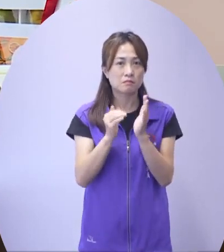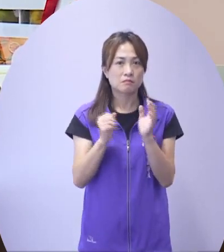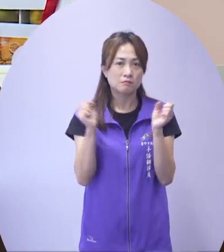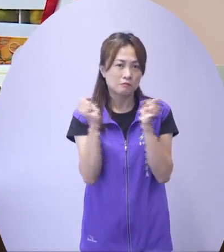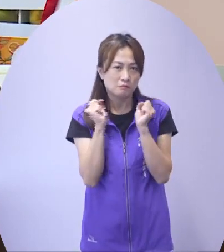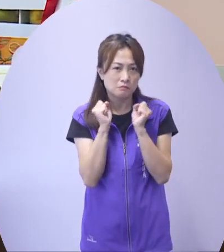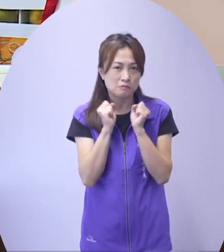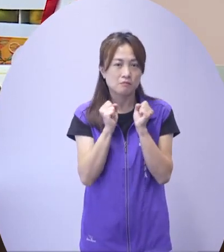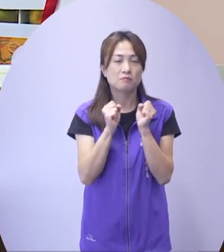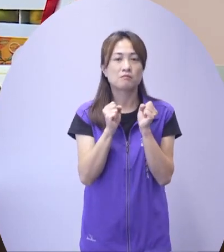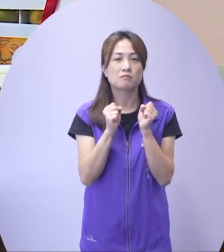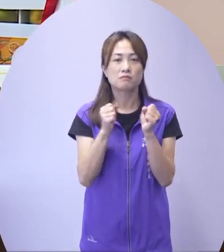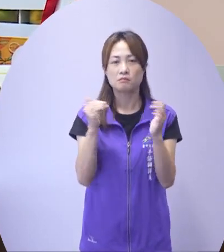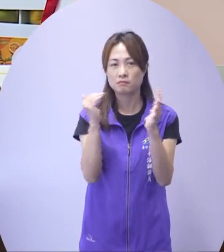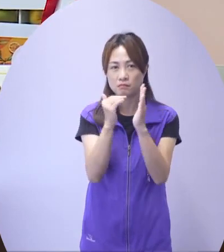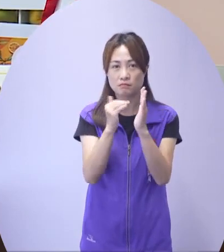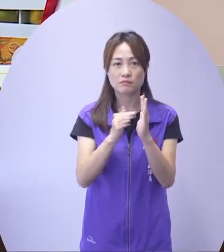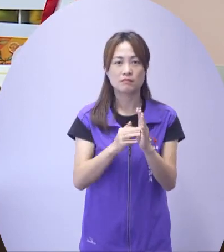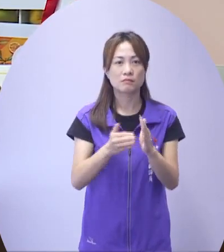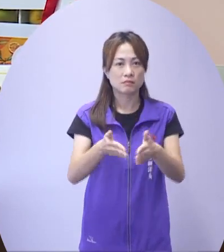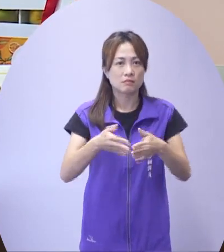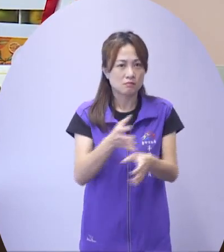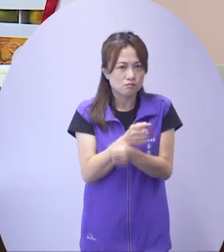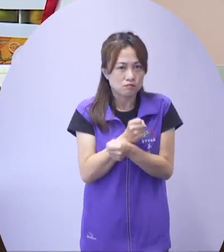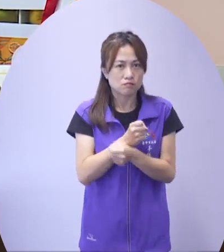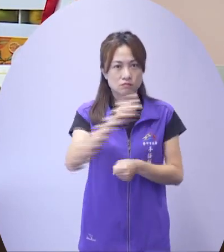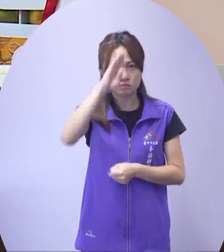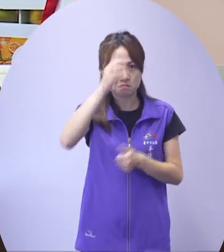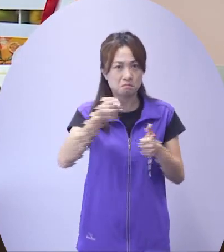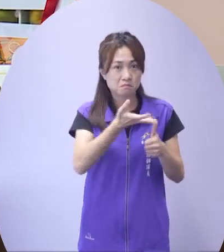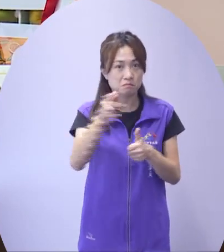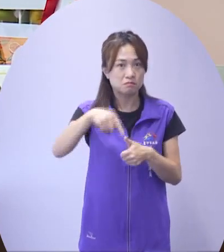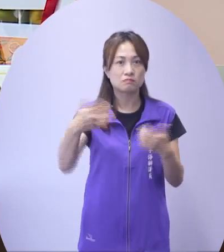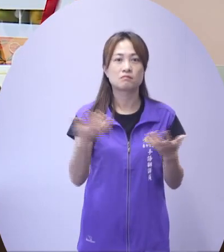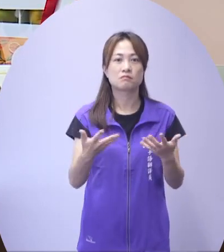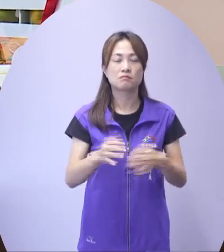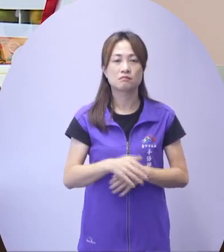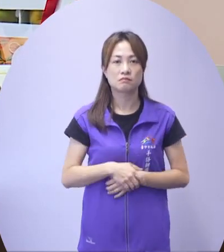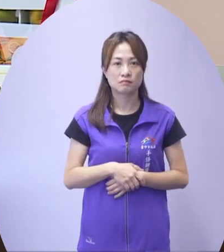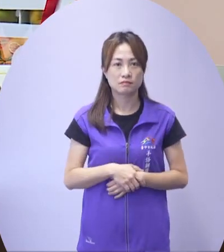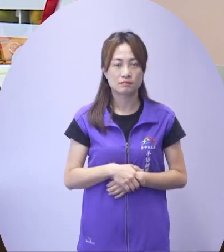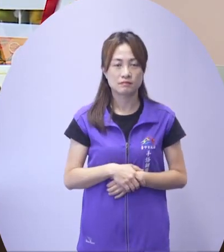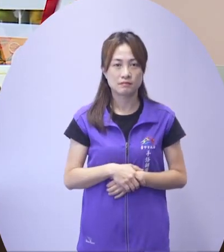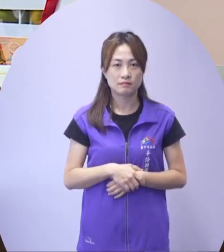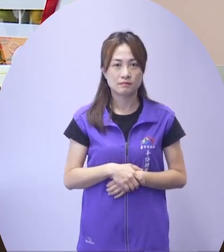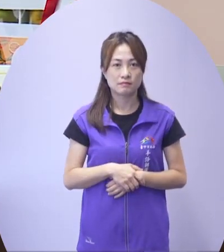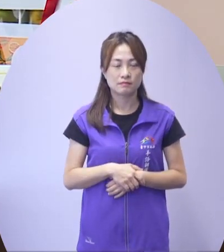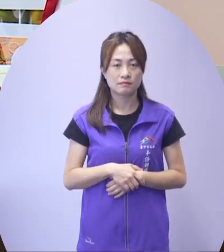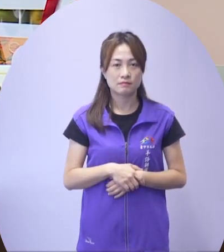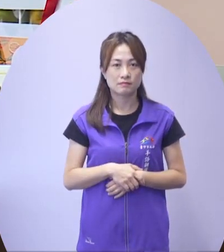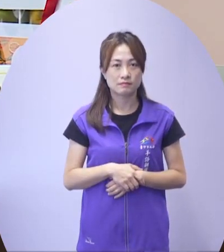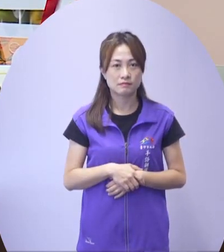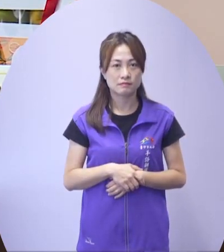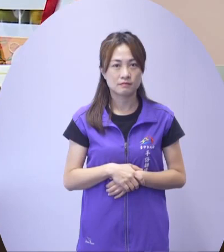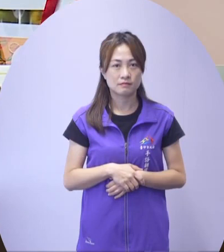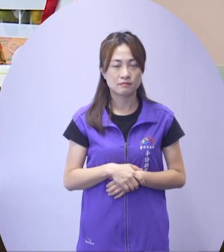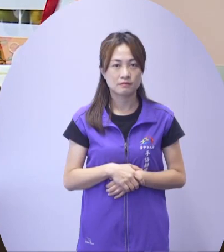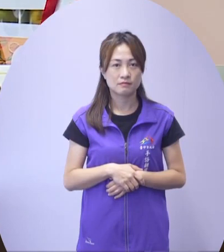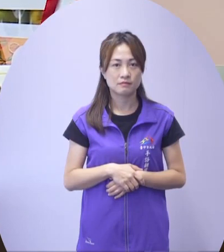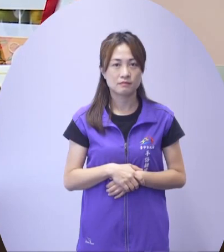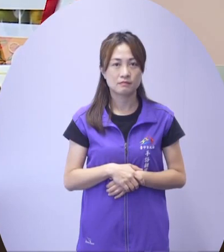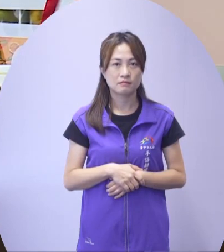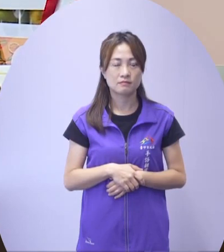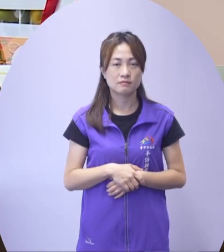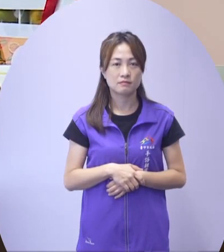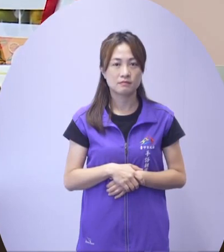个还是要继续加强，更加注意加强这个新冠肺炎的疫情。所以，因为这两个呢，都